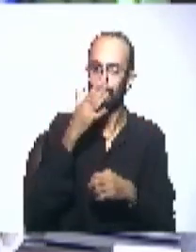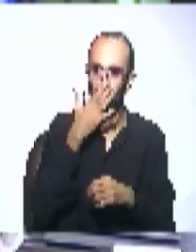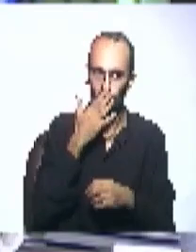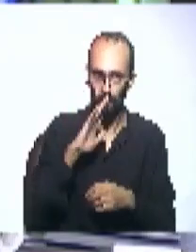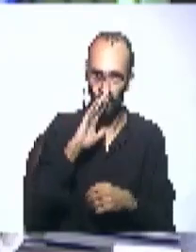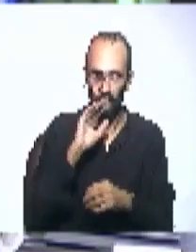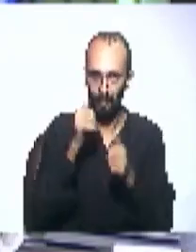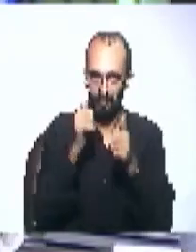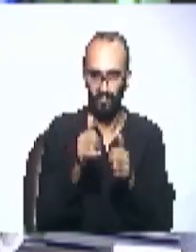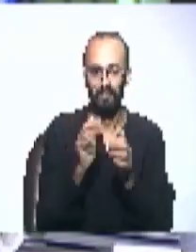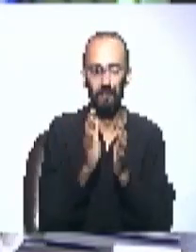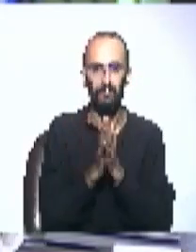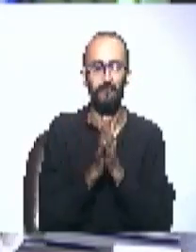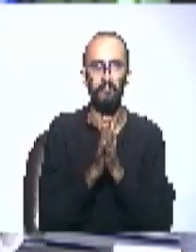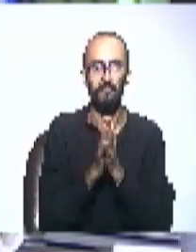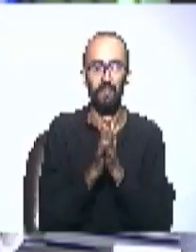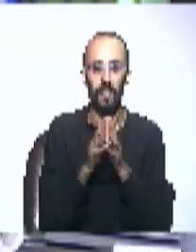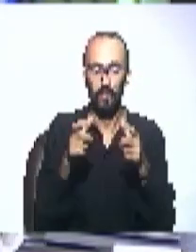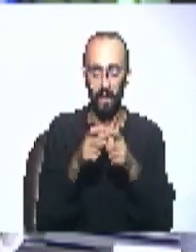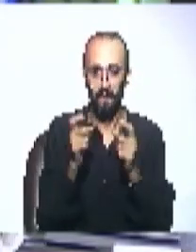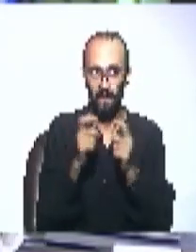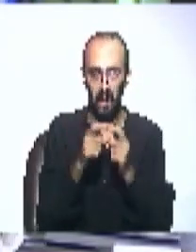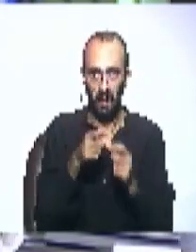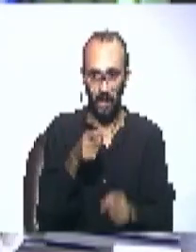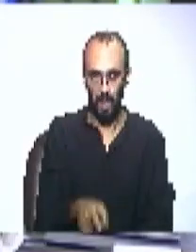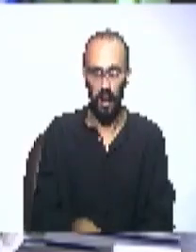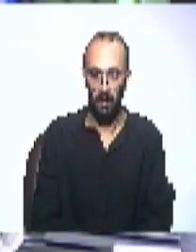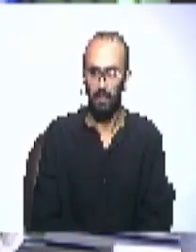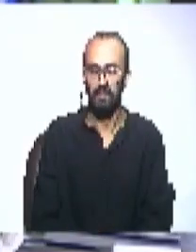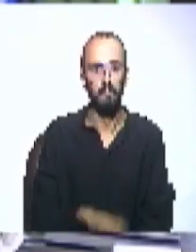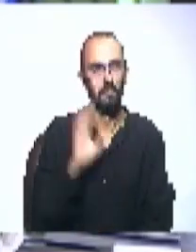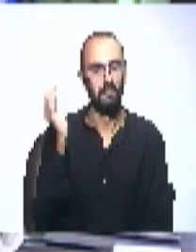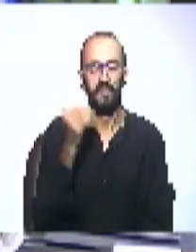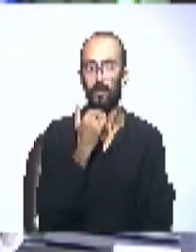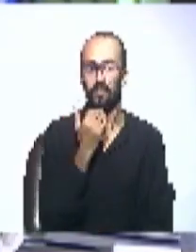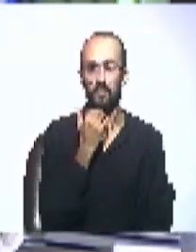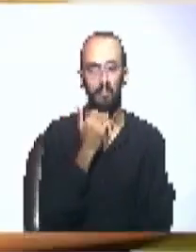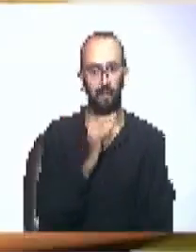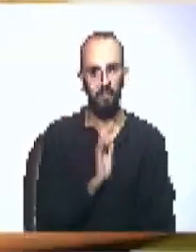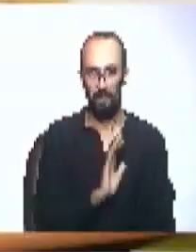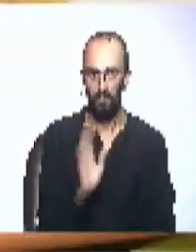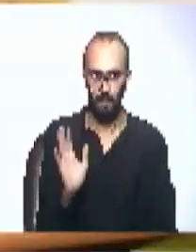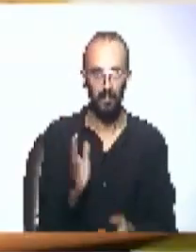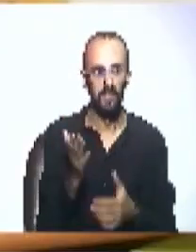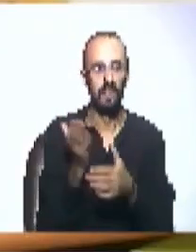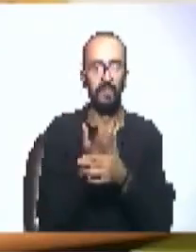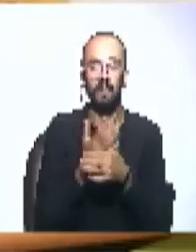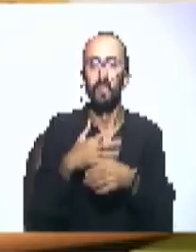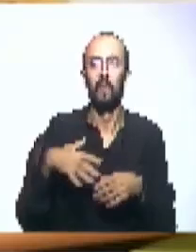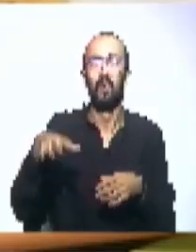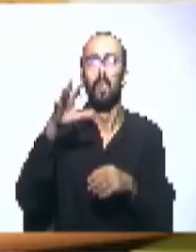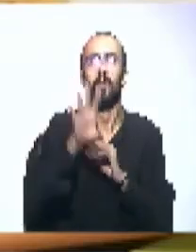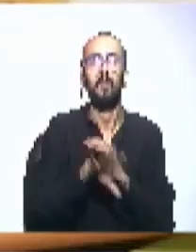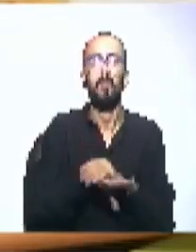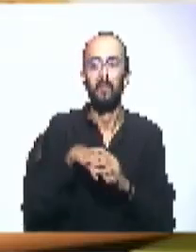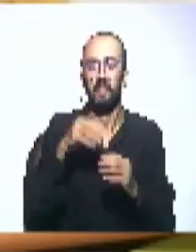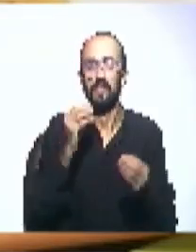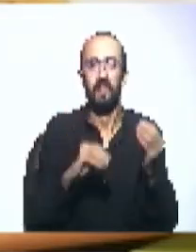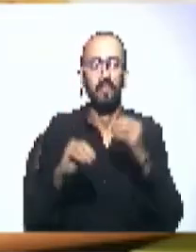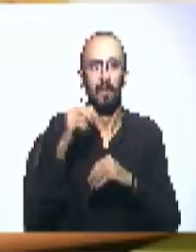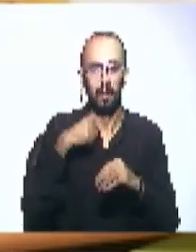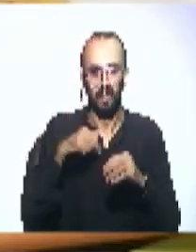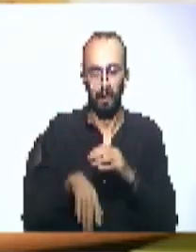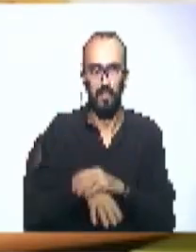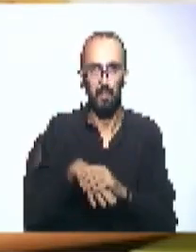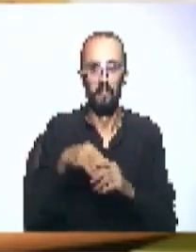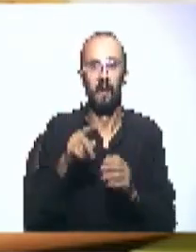يعني همبرجر الفراخ اللي احنا عملناه ده ما تعملش في حتة قبل كده لانه كله بيعمل بالاضافات. احنا